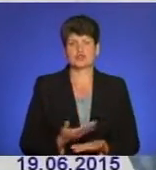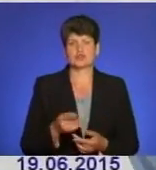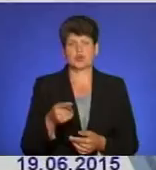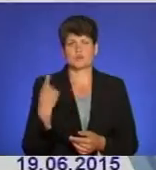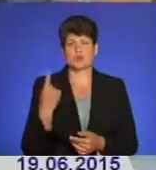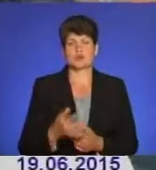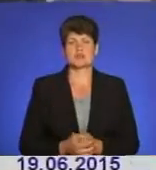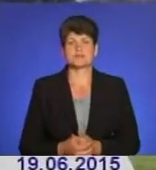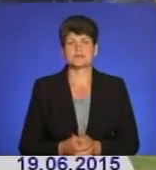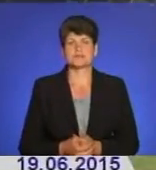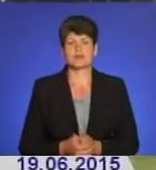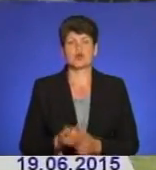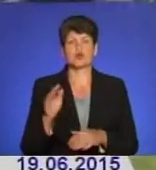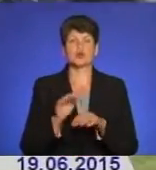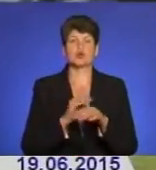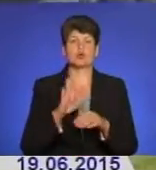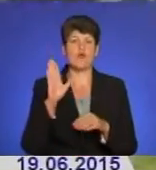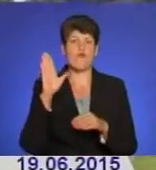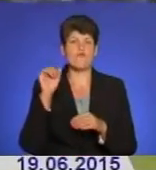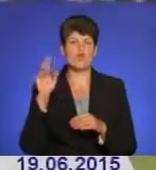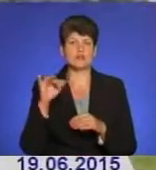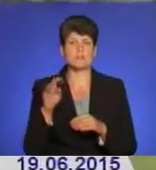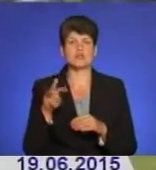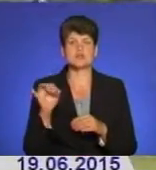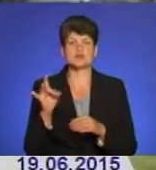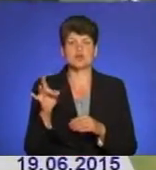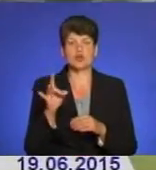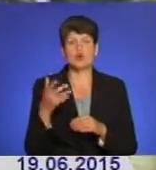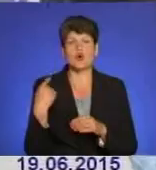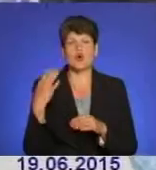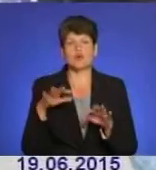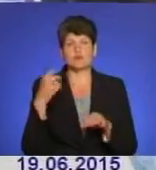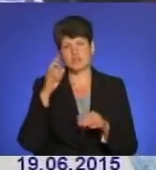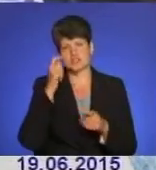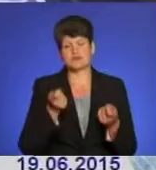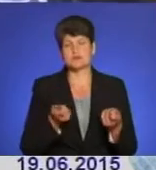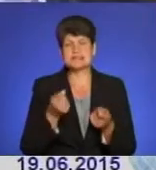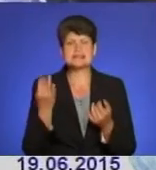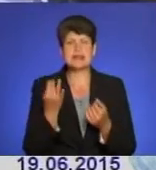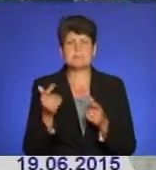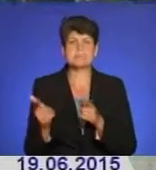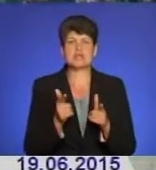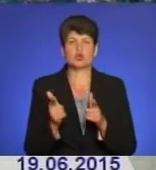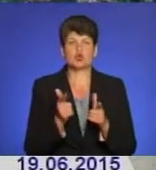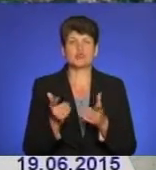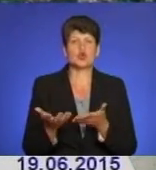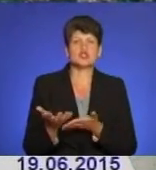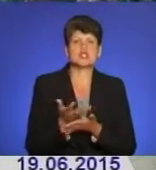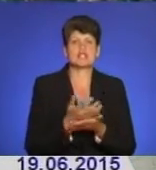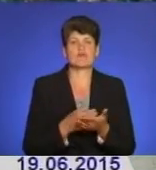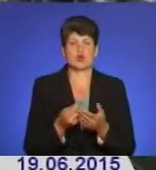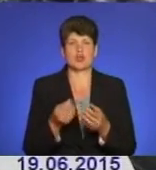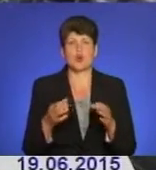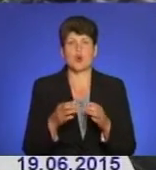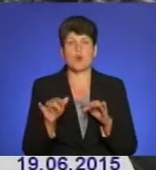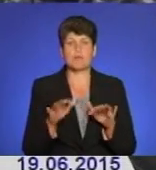Тернопільській області. У Доброводах Монастирського району голова облдержадміністрації Степан Барна цікавився підготовкою до жнивної кампанії